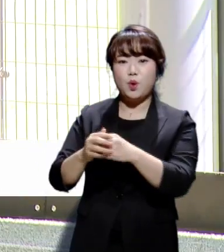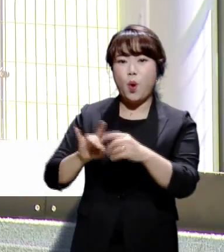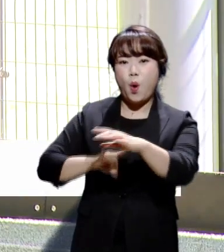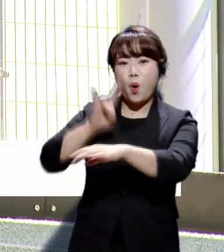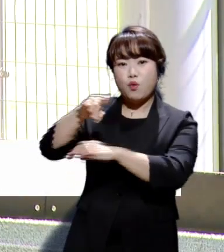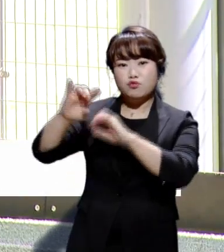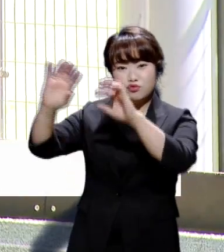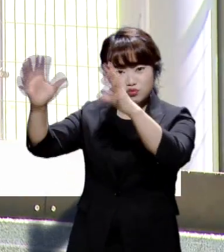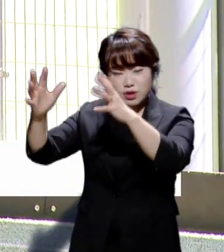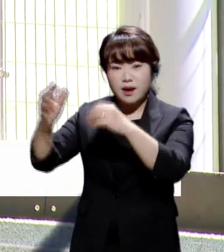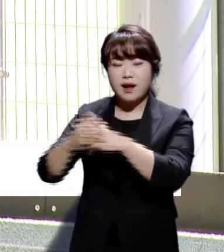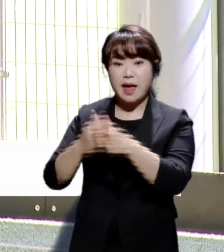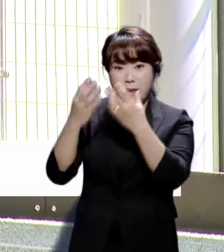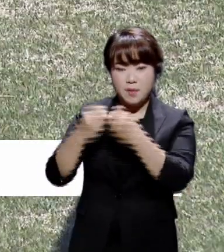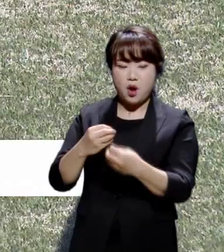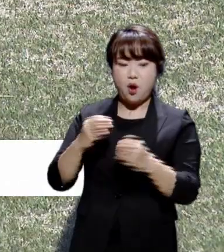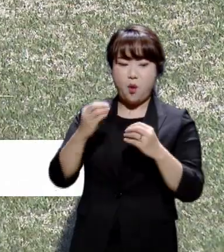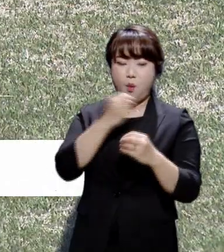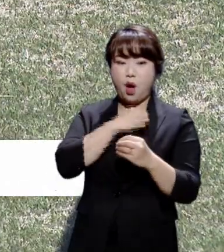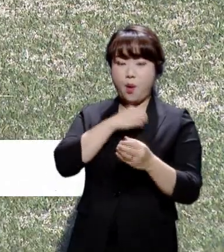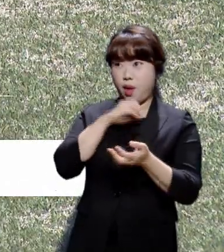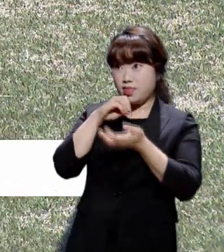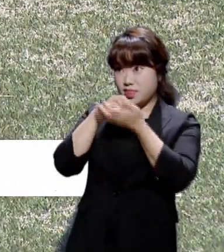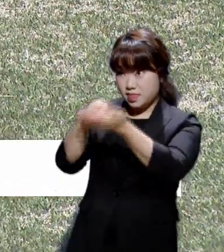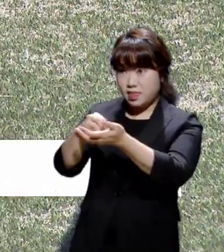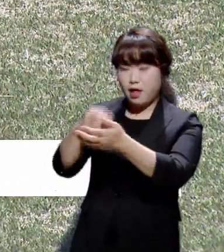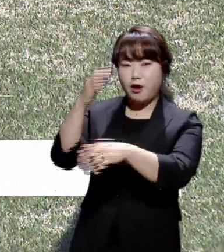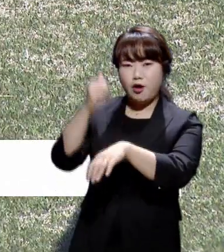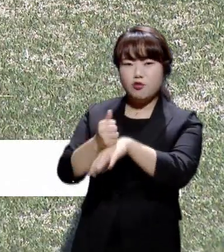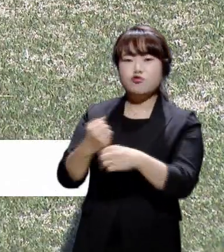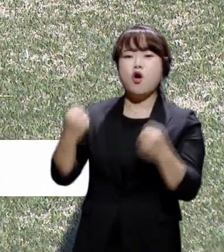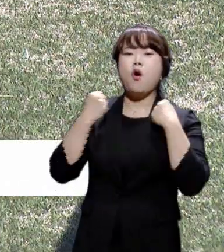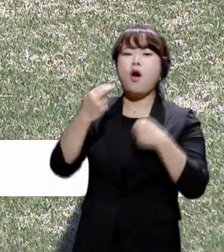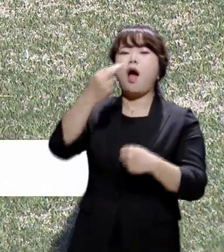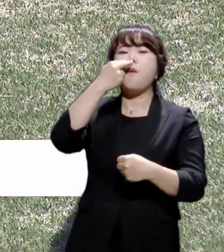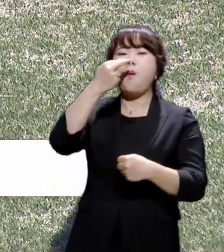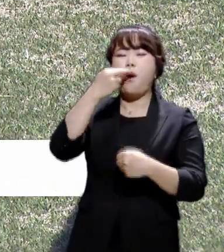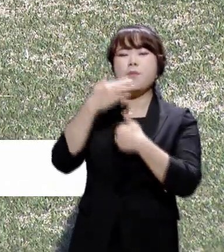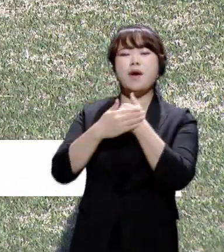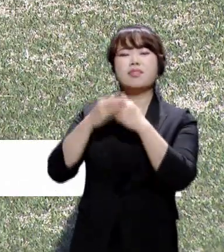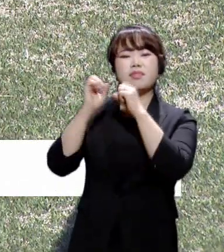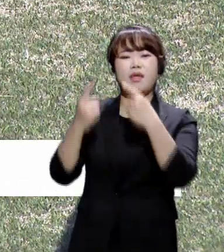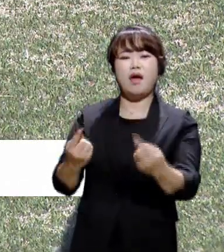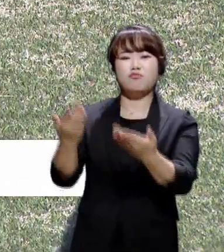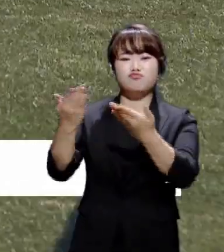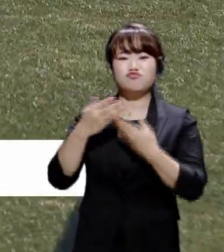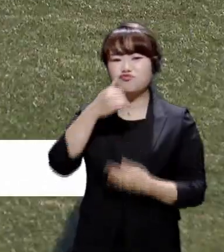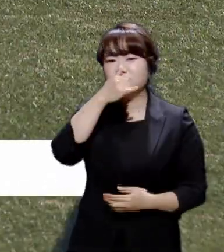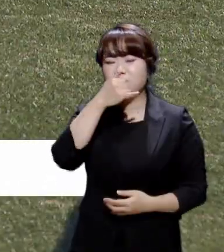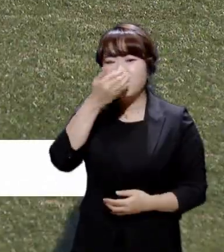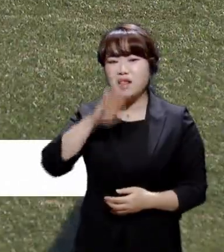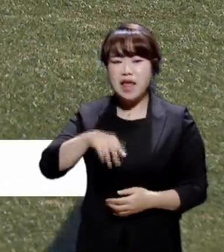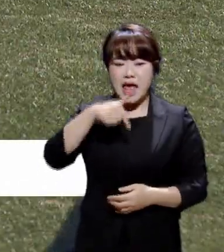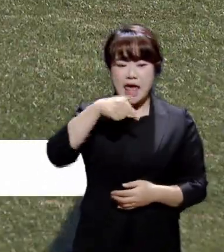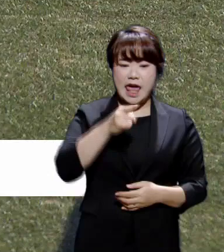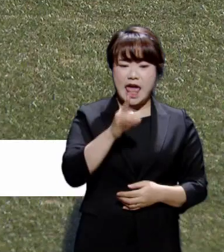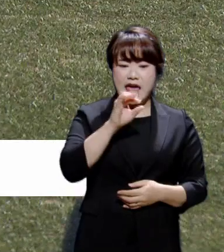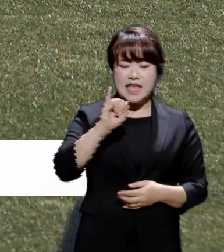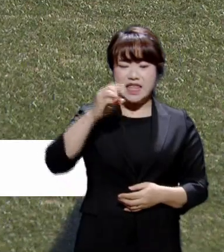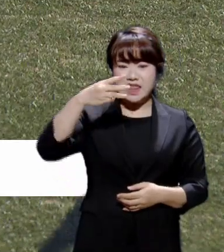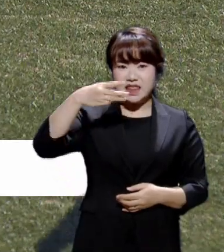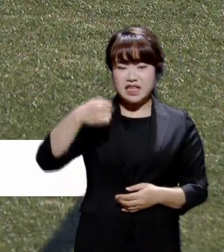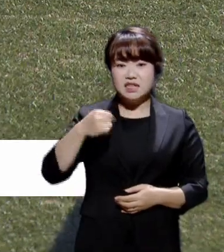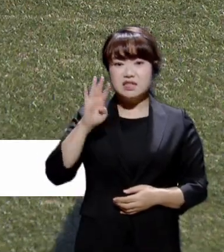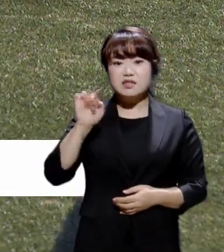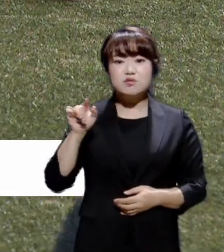게이트볼 회원으로 가입하면은 건강보험에도 혜택이 주는 것으로 저희는 알고 있어요. 그런데 게이트볼이 뭐냐면